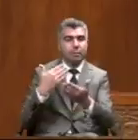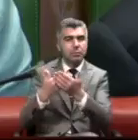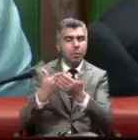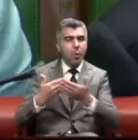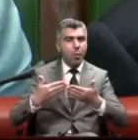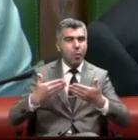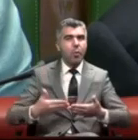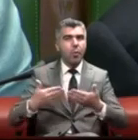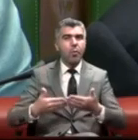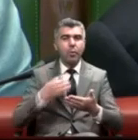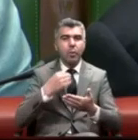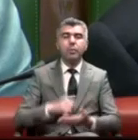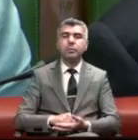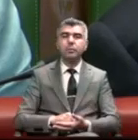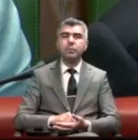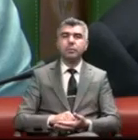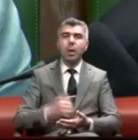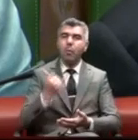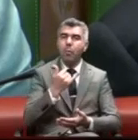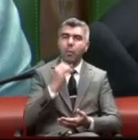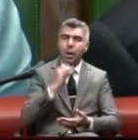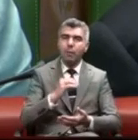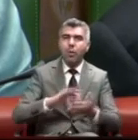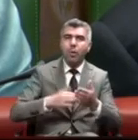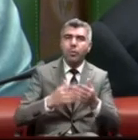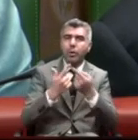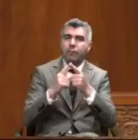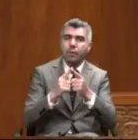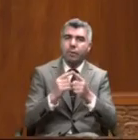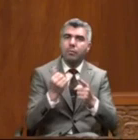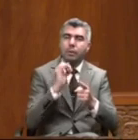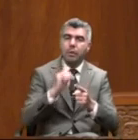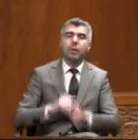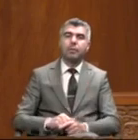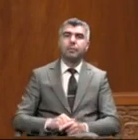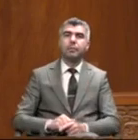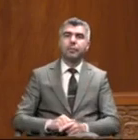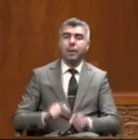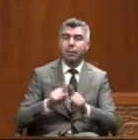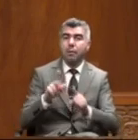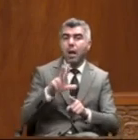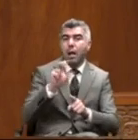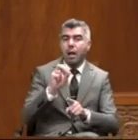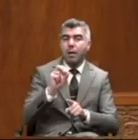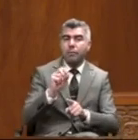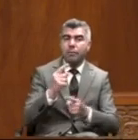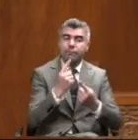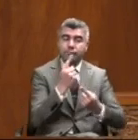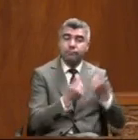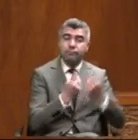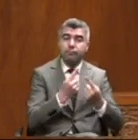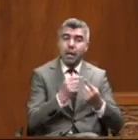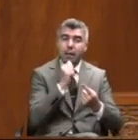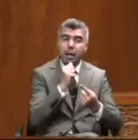اليوم ان نتعامل مع ماده حيويه تعرف اضطرابا في